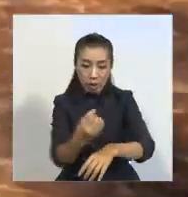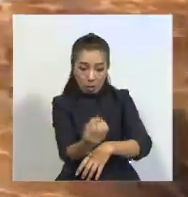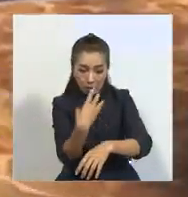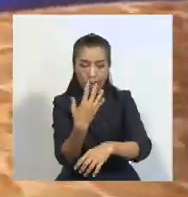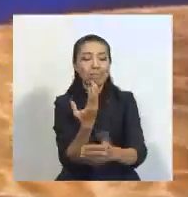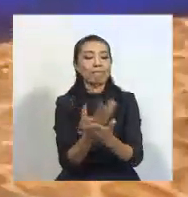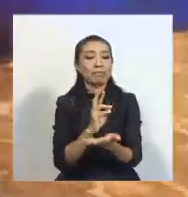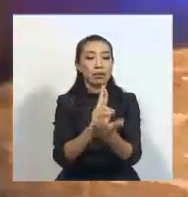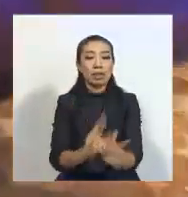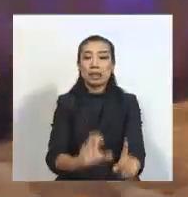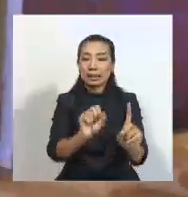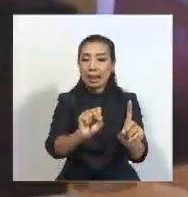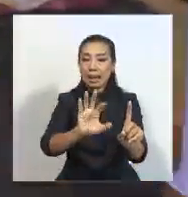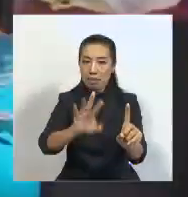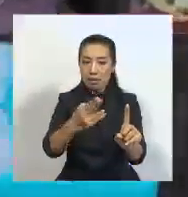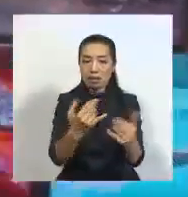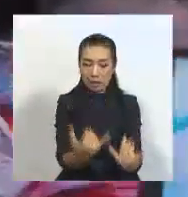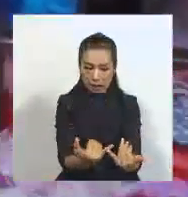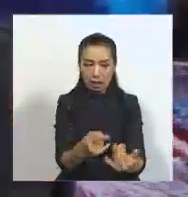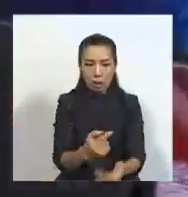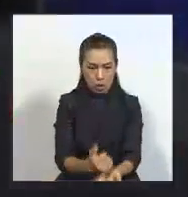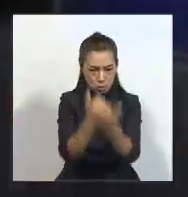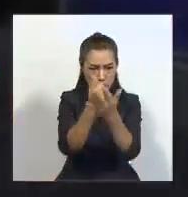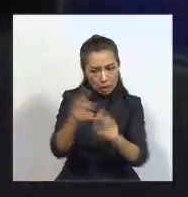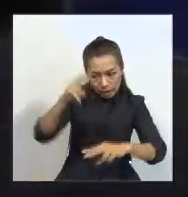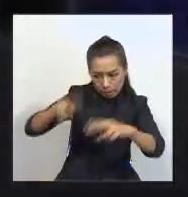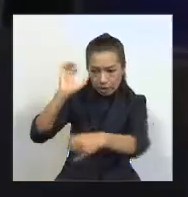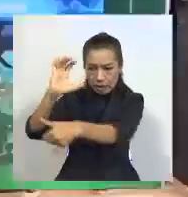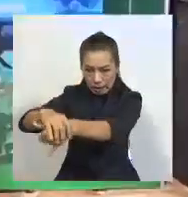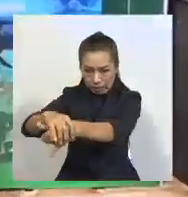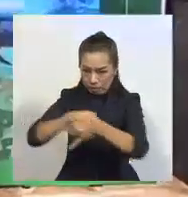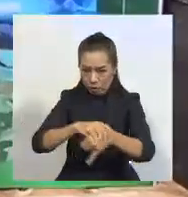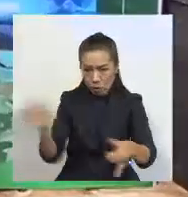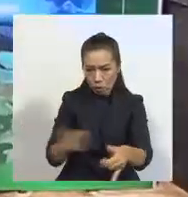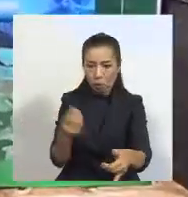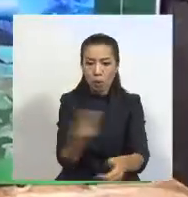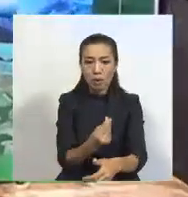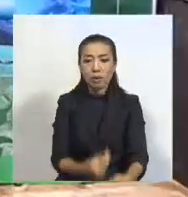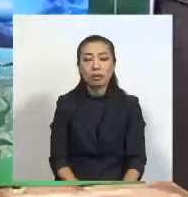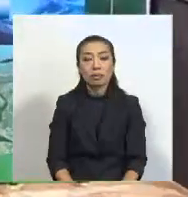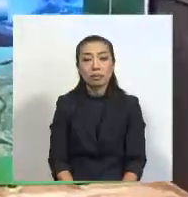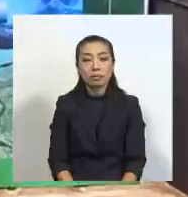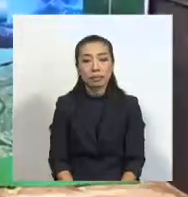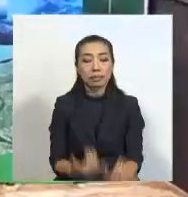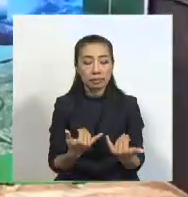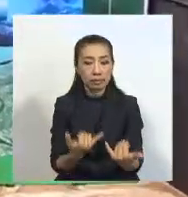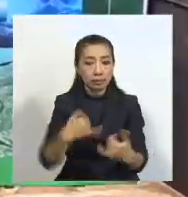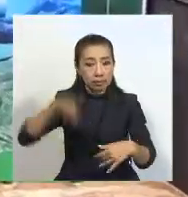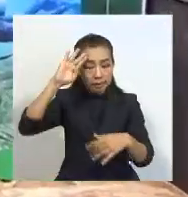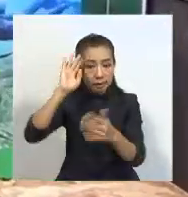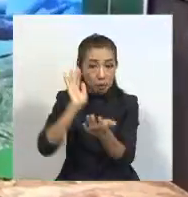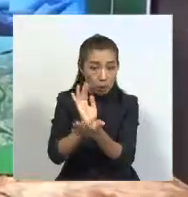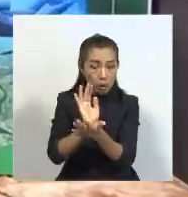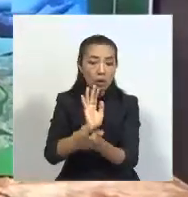คะและขอให้ช่วยกันจับคนทำผิดมาลงโทษให้ได้โดยเร็วค่ะส่วนความคืบหน้าในขณะนี้เนี่ยเจ้าหน้าที่